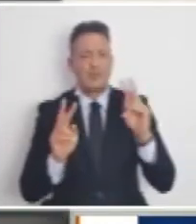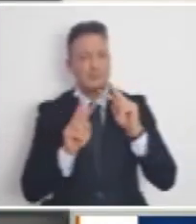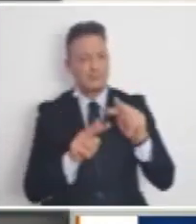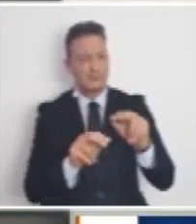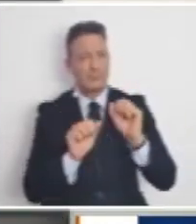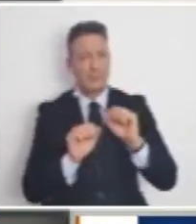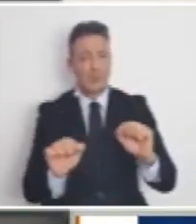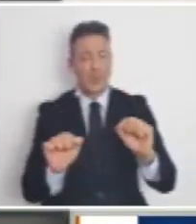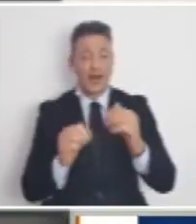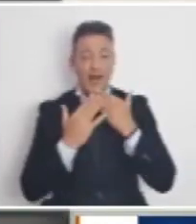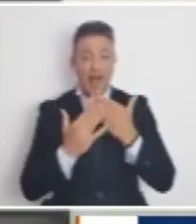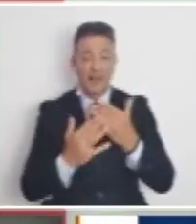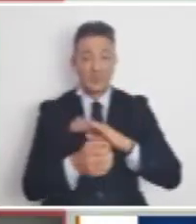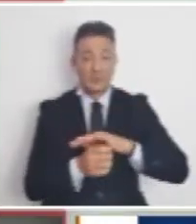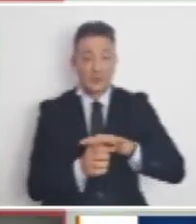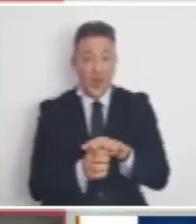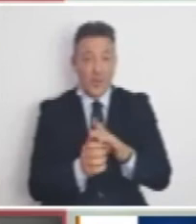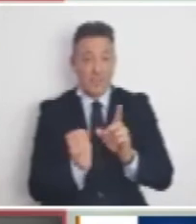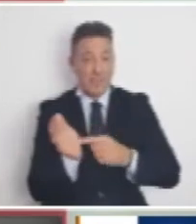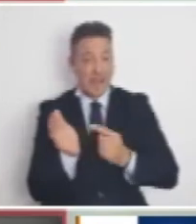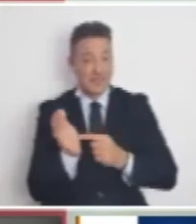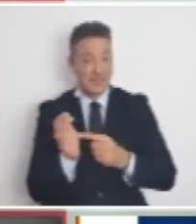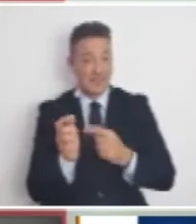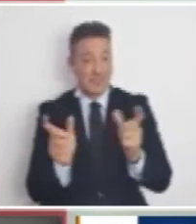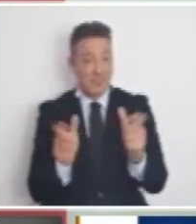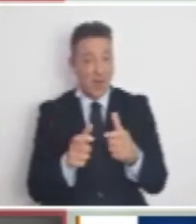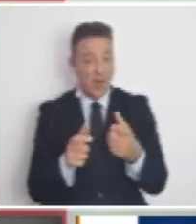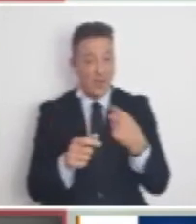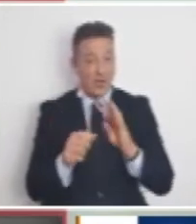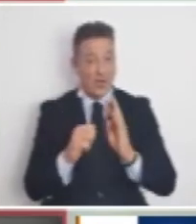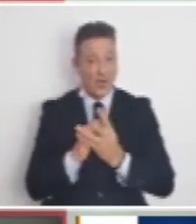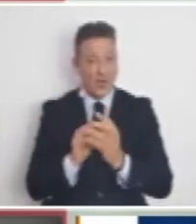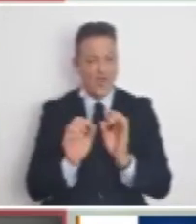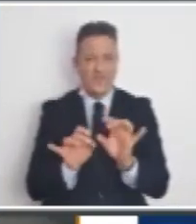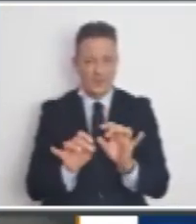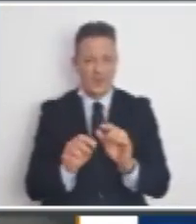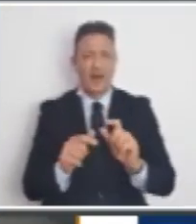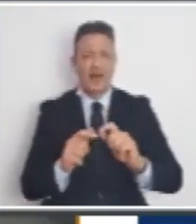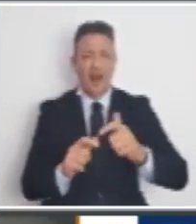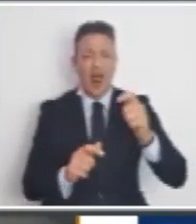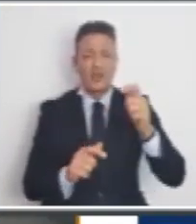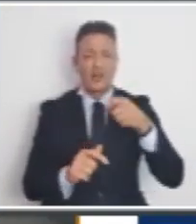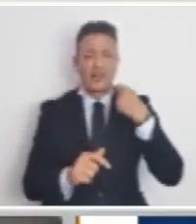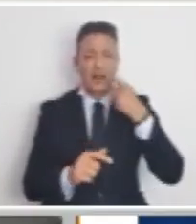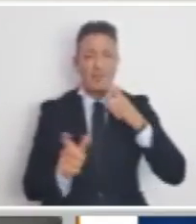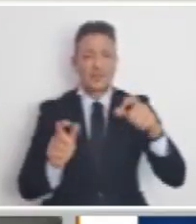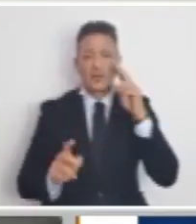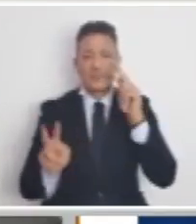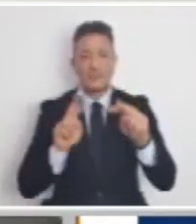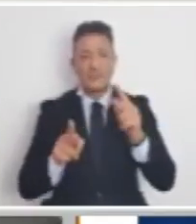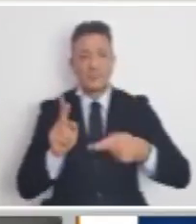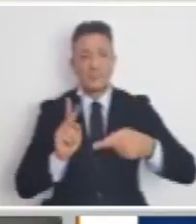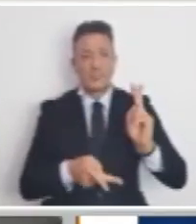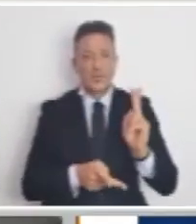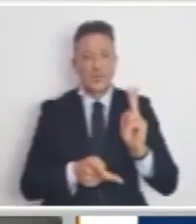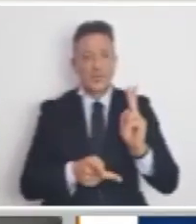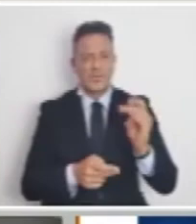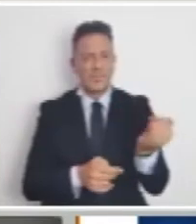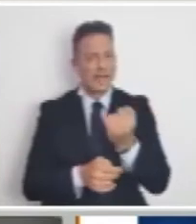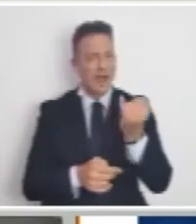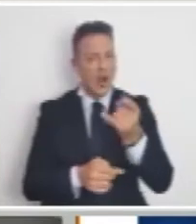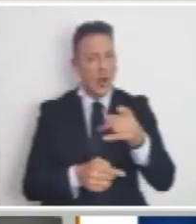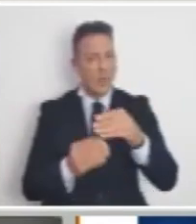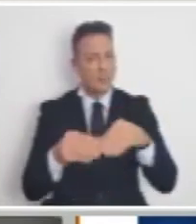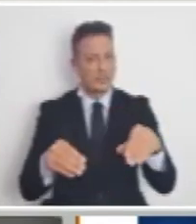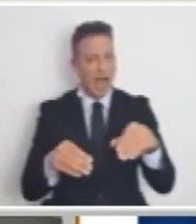canali social durante mesi di blocco provocati dalla pandemia ha rilanciato l'interesse nei confronti di questo piccolo prezioso museo